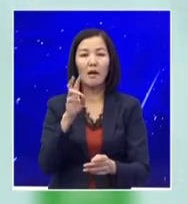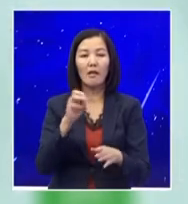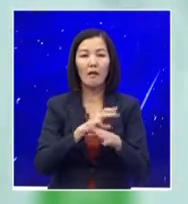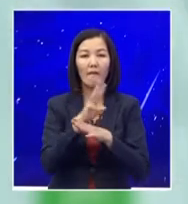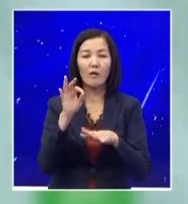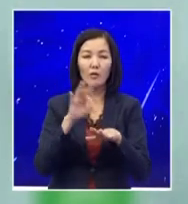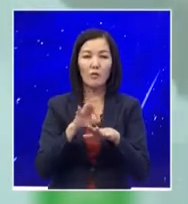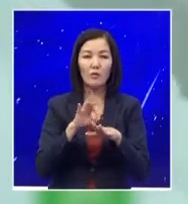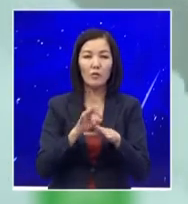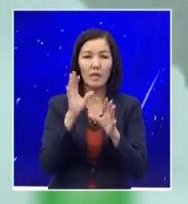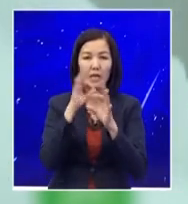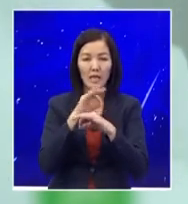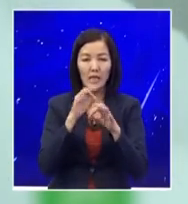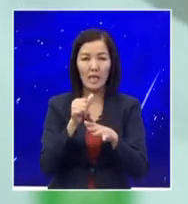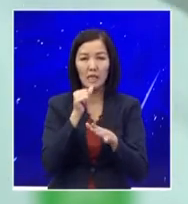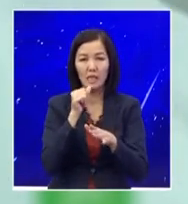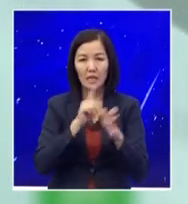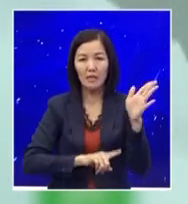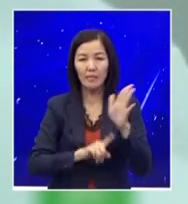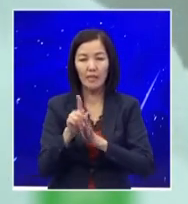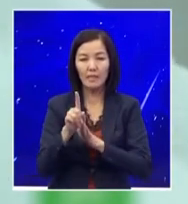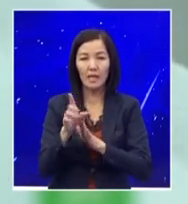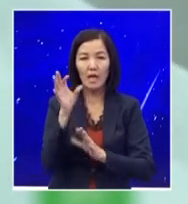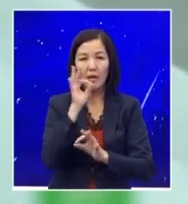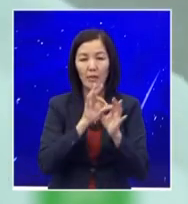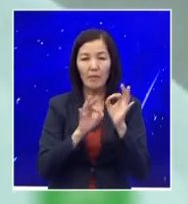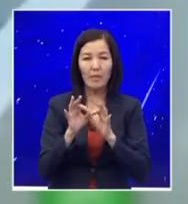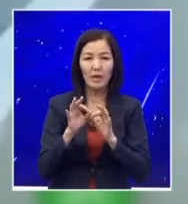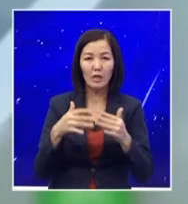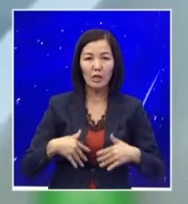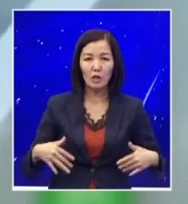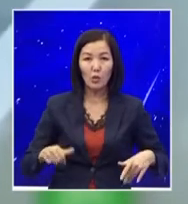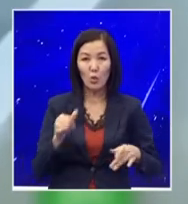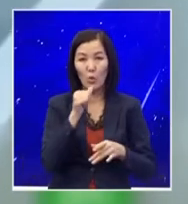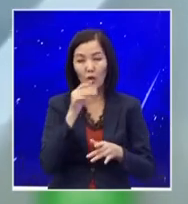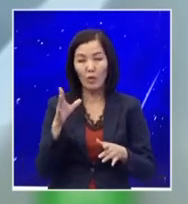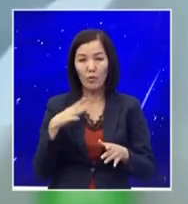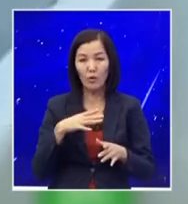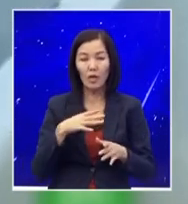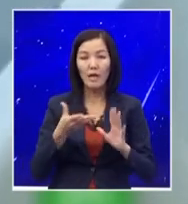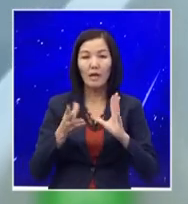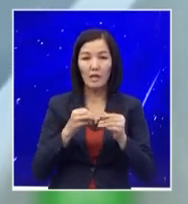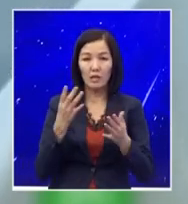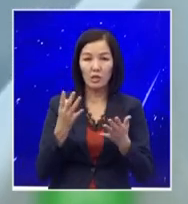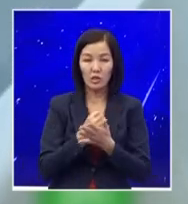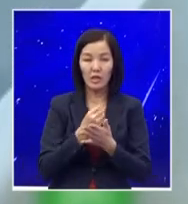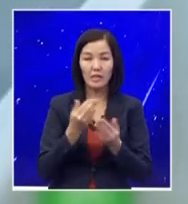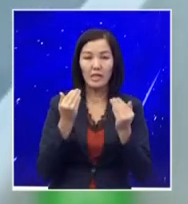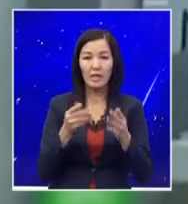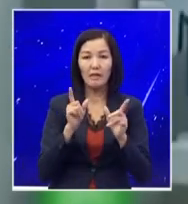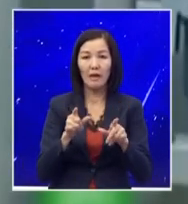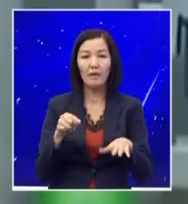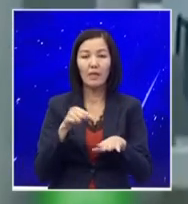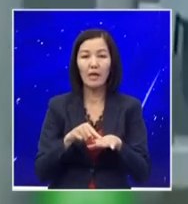дәріні клиникалық сынақтан өткізе бастады. Ол препаратты ғалымдар жануарларға қолданып көрген екен. Нәтижелі болыпты. Енді адамдарға